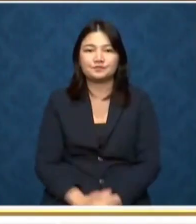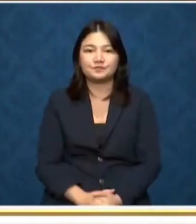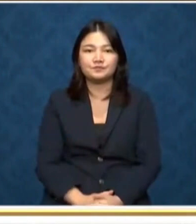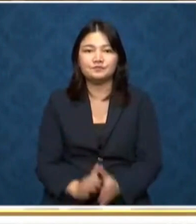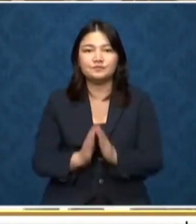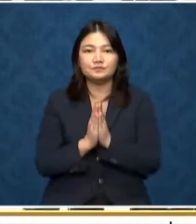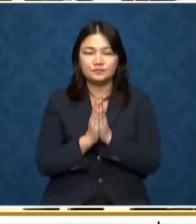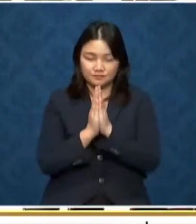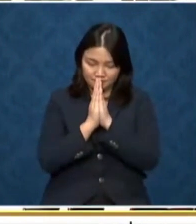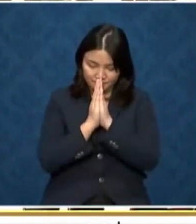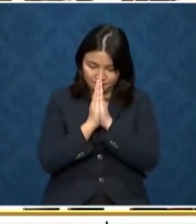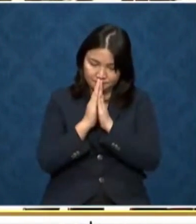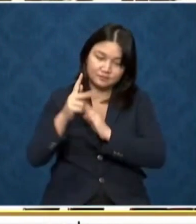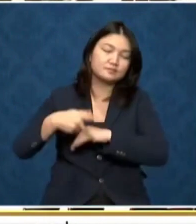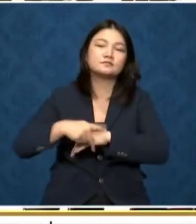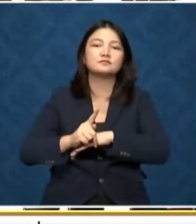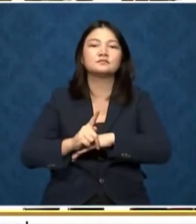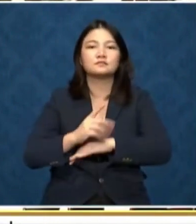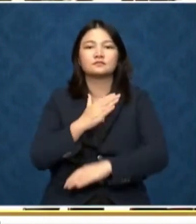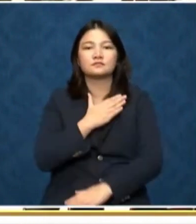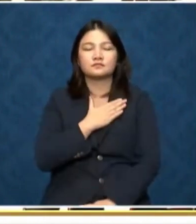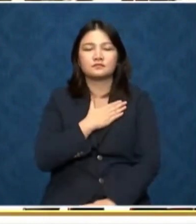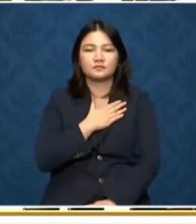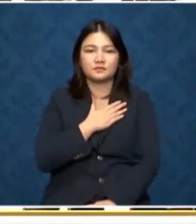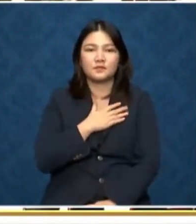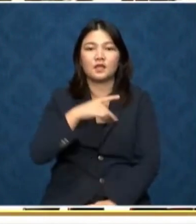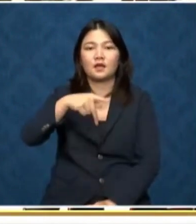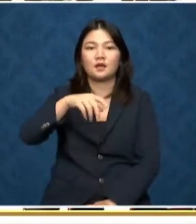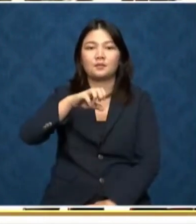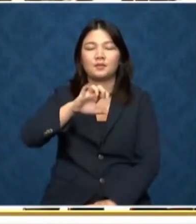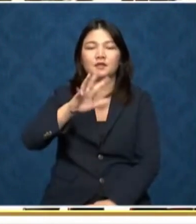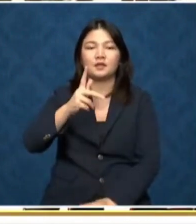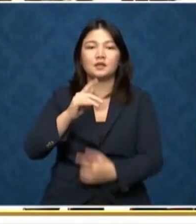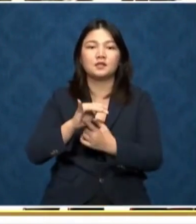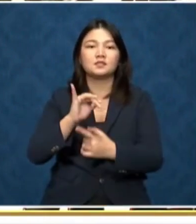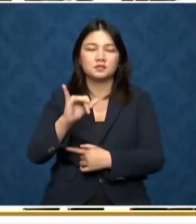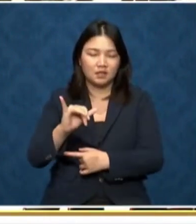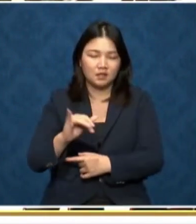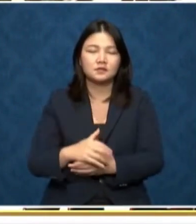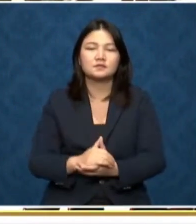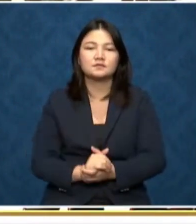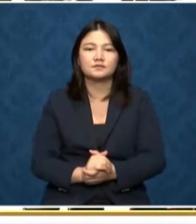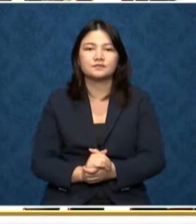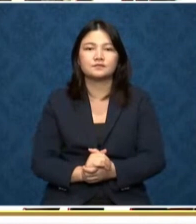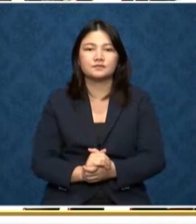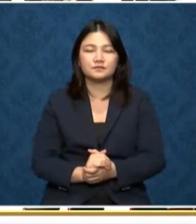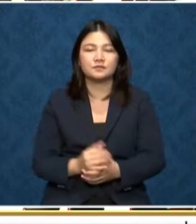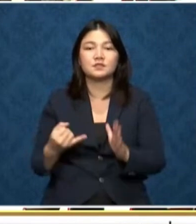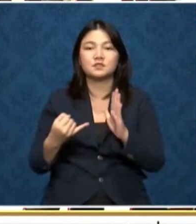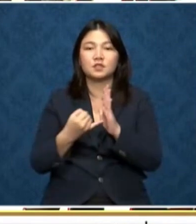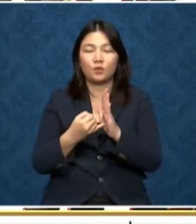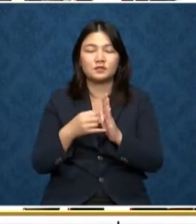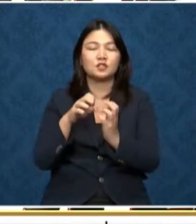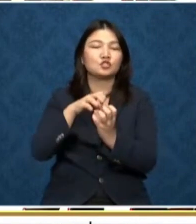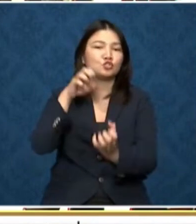กราบเรียนท่านประธานสภาที่เคารพกับผมนายพิชัยแจ้งจัญญาวงศ์สมาชิกสภาผู้แทนราษฎรเขต3จังหวัดสมุทรปราการ